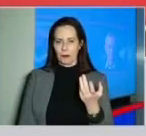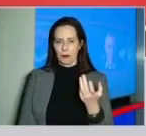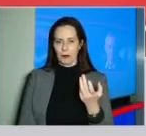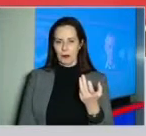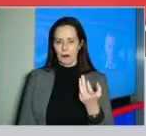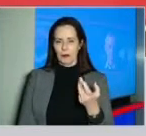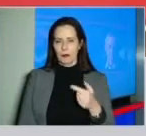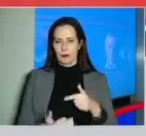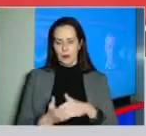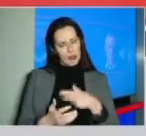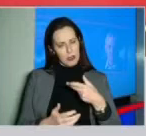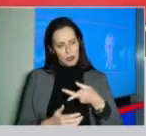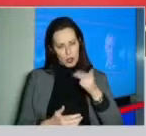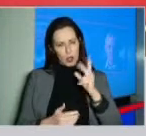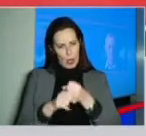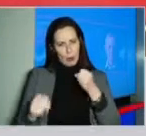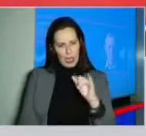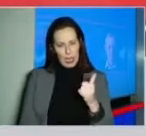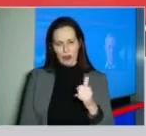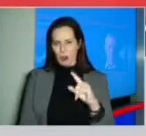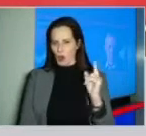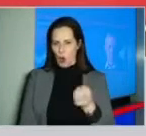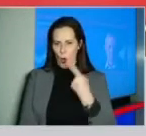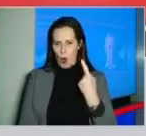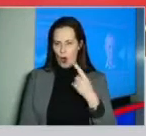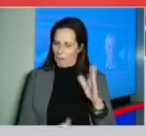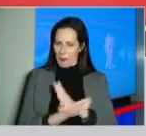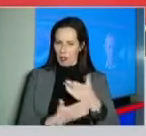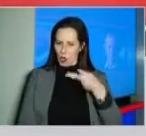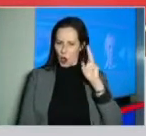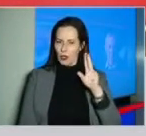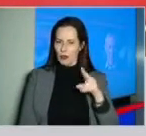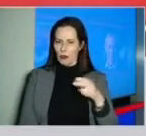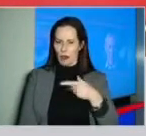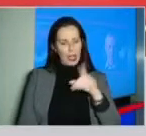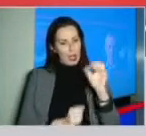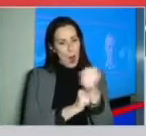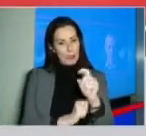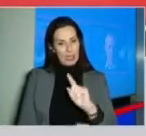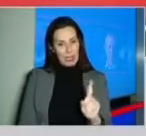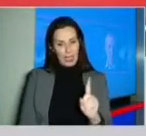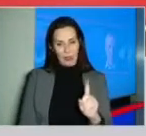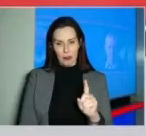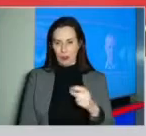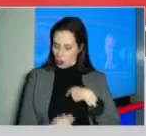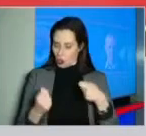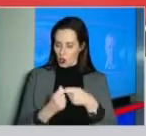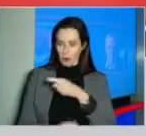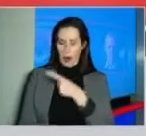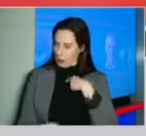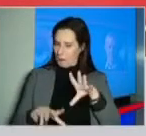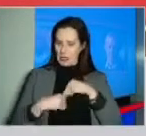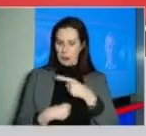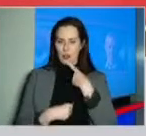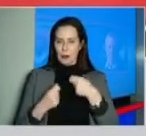הליכה לקרב, כמו שאומרים. כולם נכנסו לכוננות, יהיה קרב, אני לא מצלצל בזה, אני שותף למה שנילי אמר